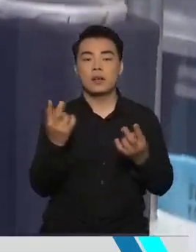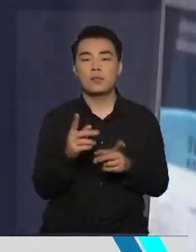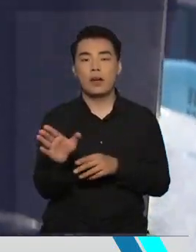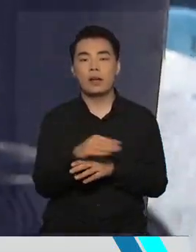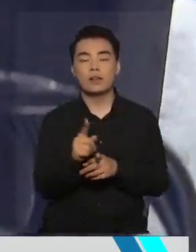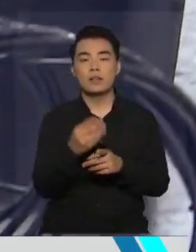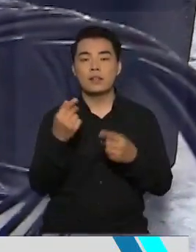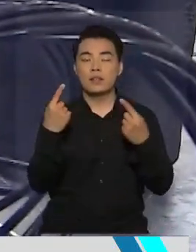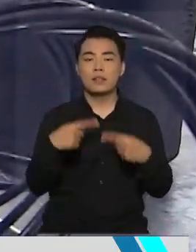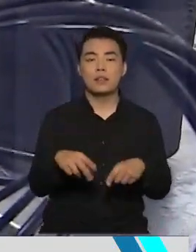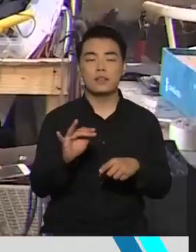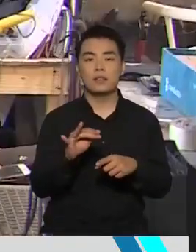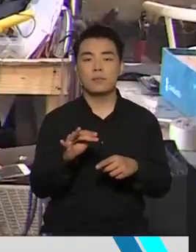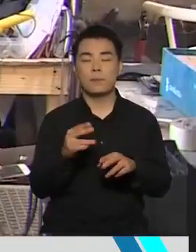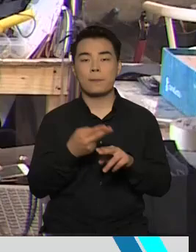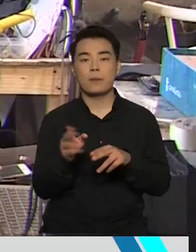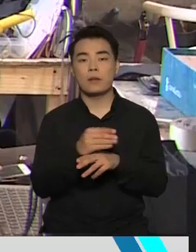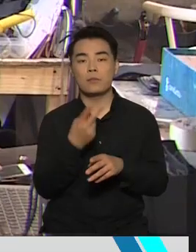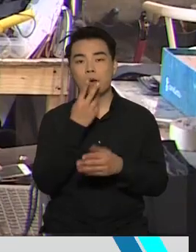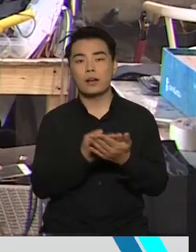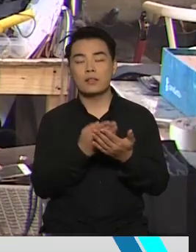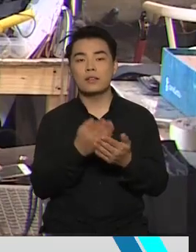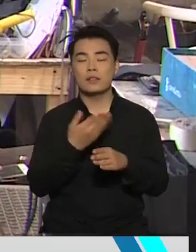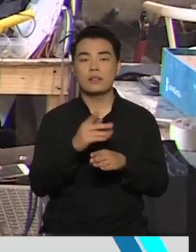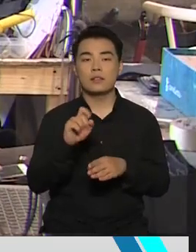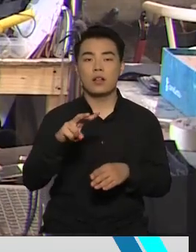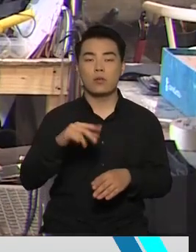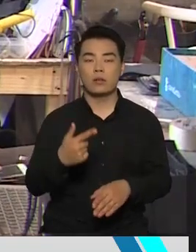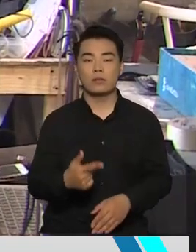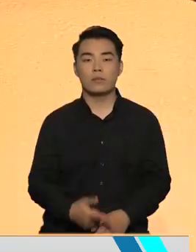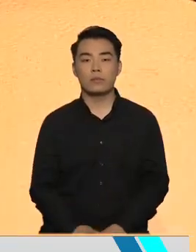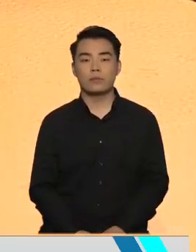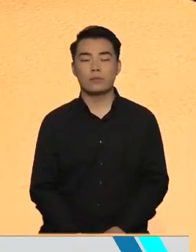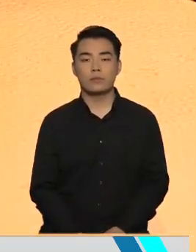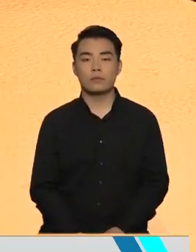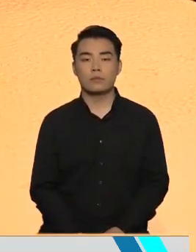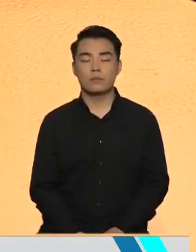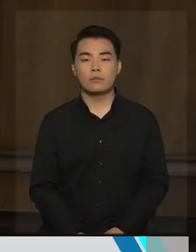взвешиванию рисков и коэффициенты для предоставления залога.